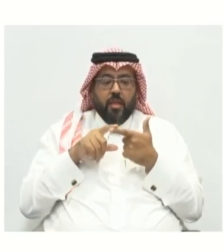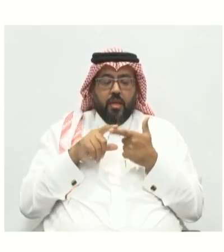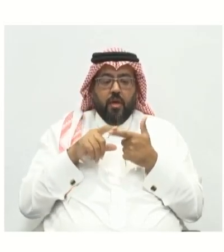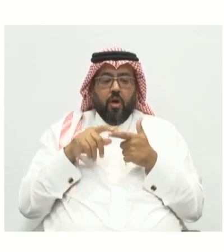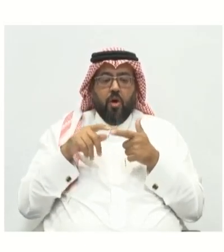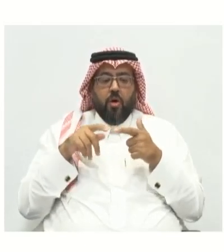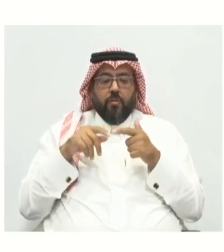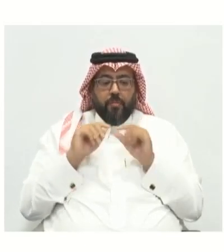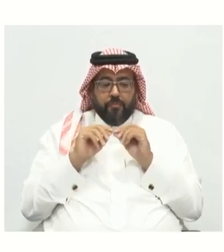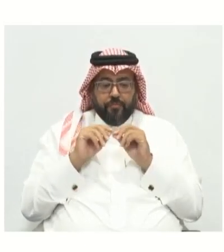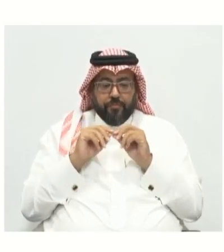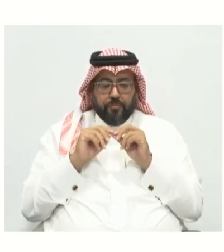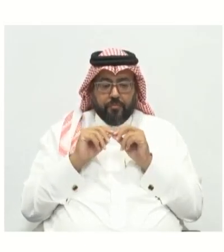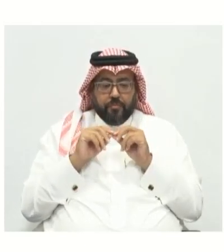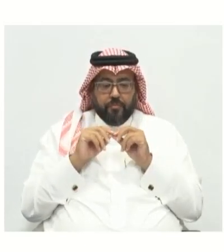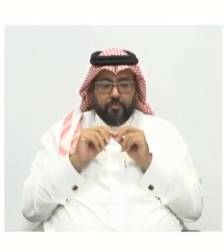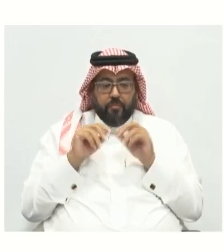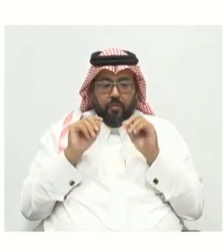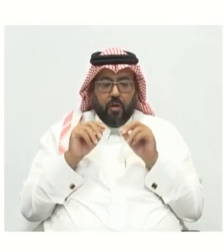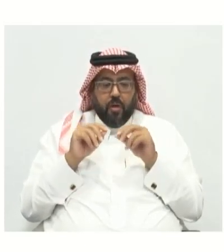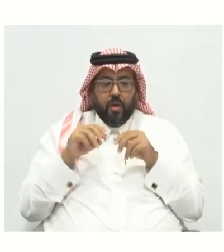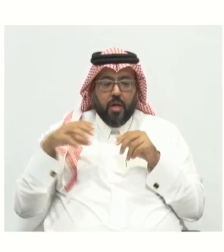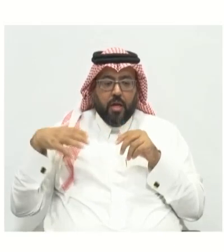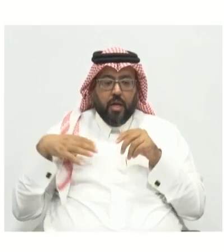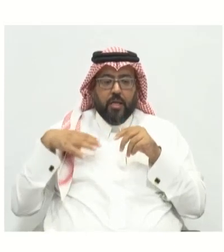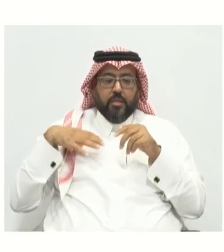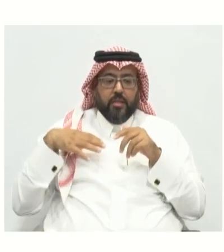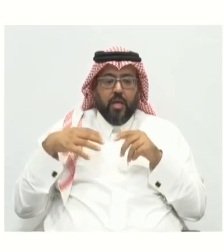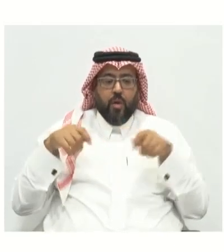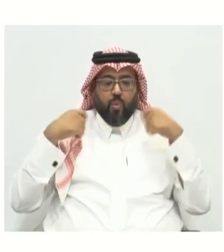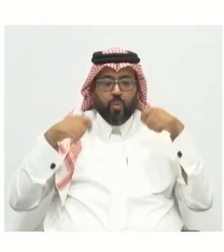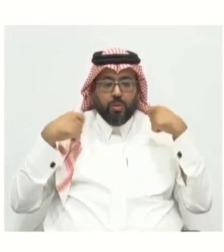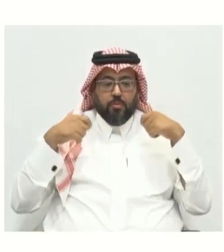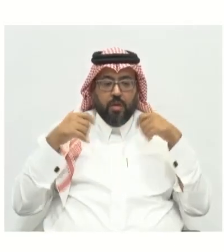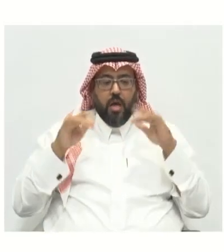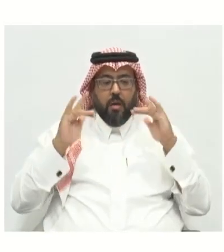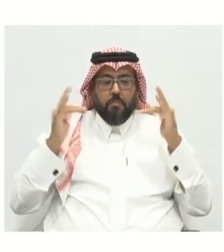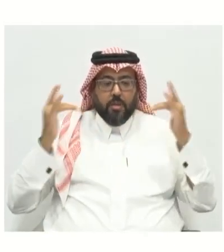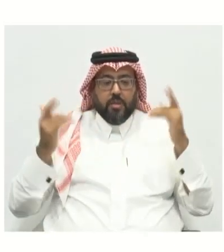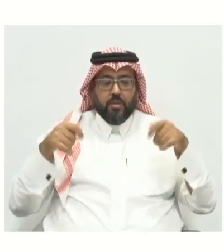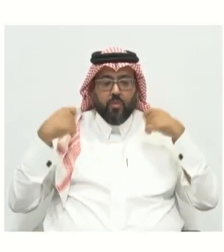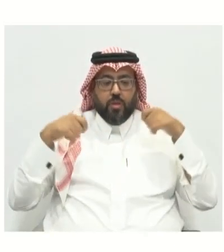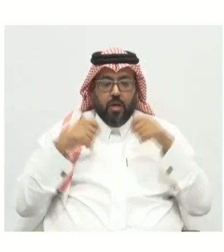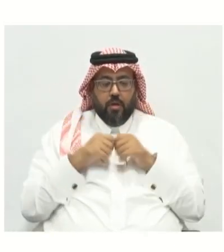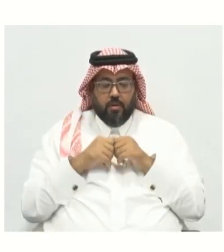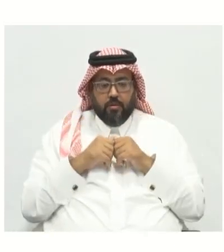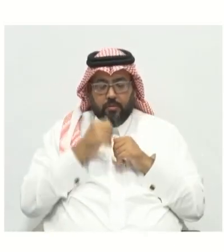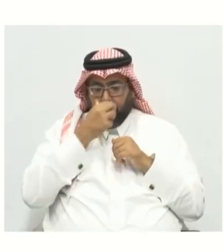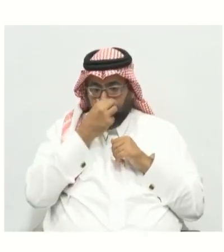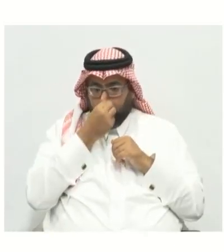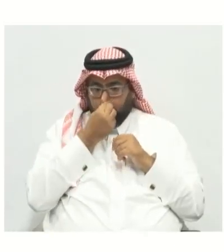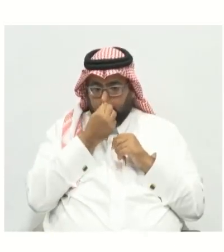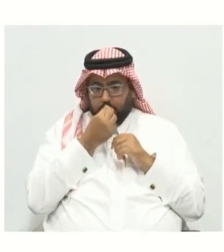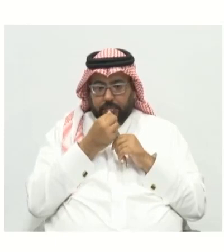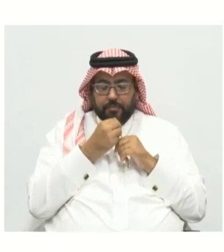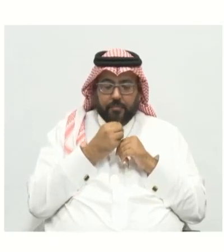السا من النظام الاساسي للحكم ومن احكام ذوات الصله الوارده في نظام مجلس الوزراء الان